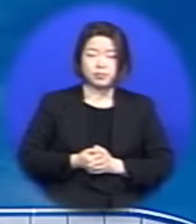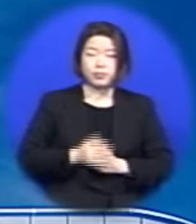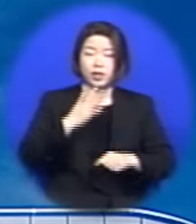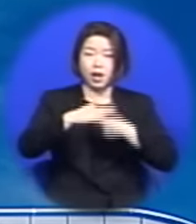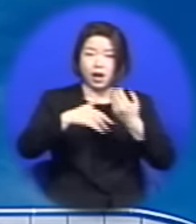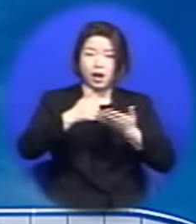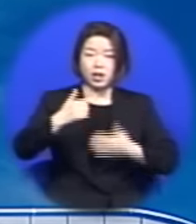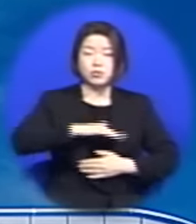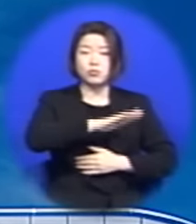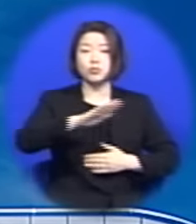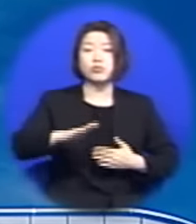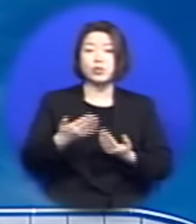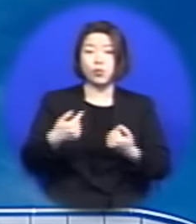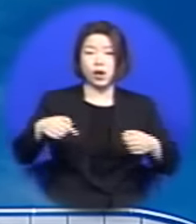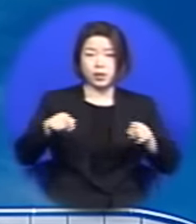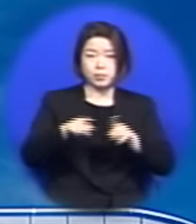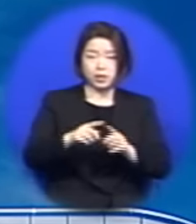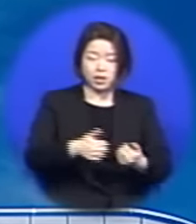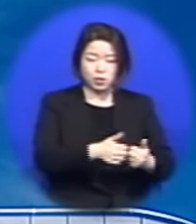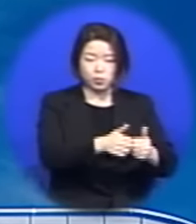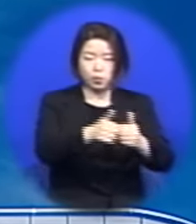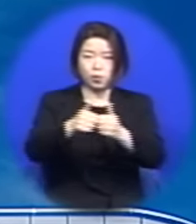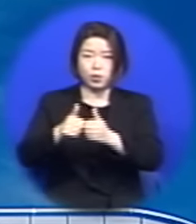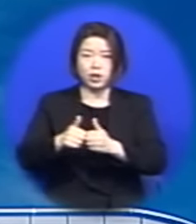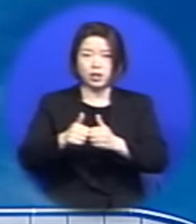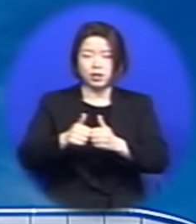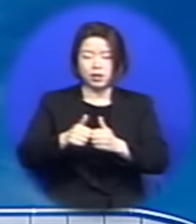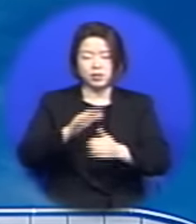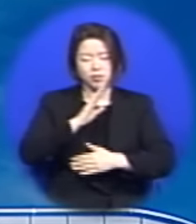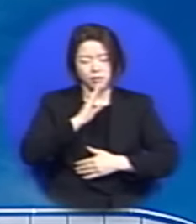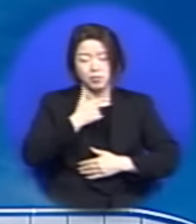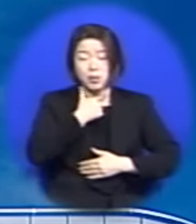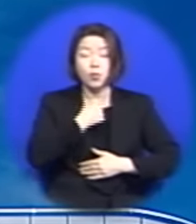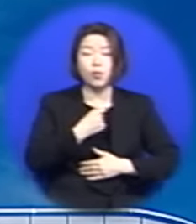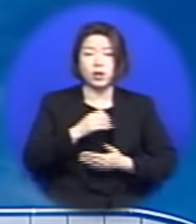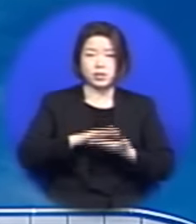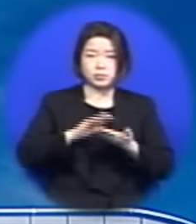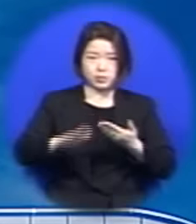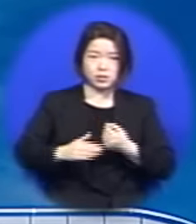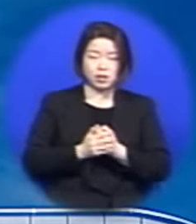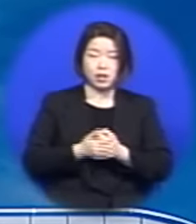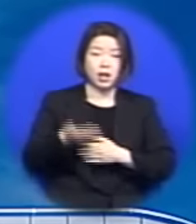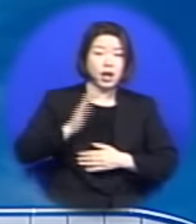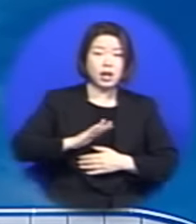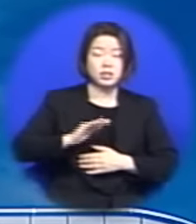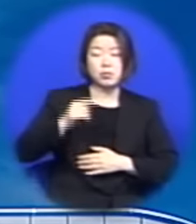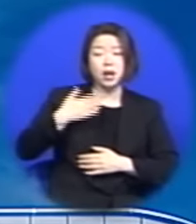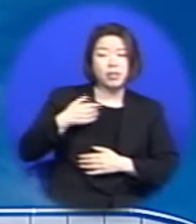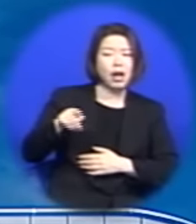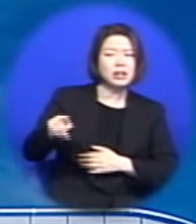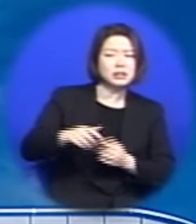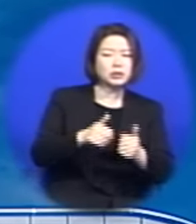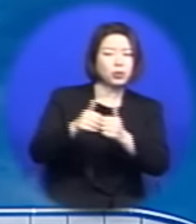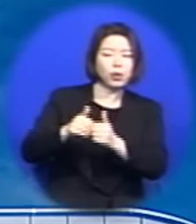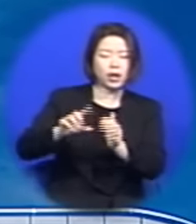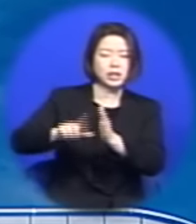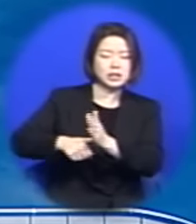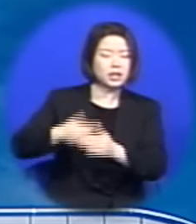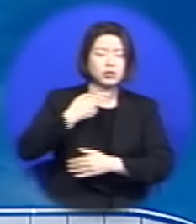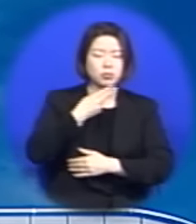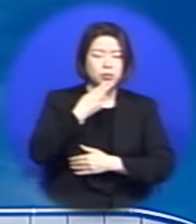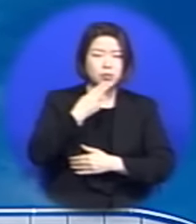하나님은 우리와 함께 동행하기를 그렇게 원하시는데 나는 그 시간이 없어요 그 시간을